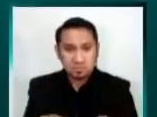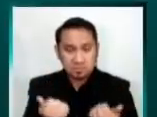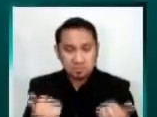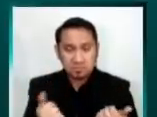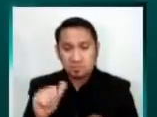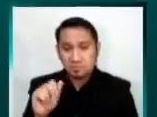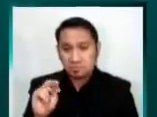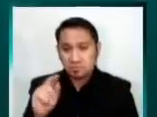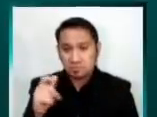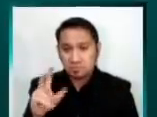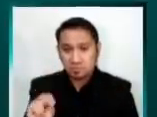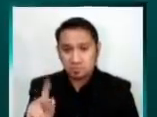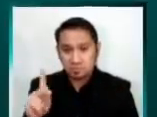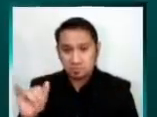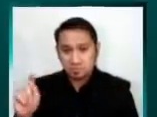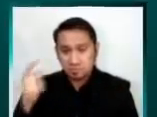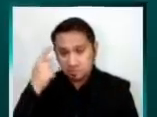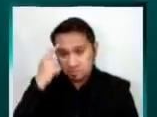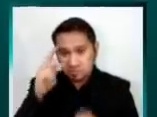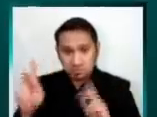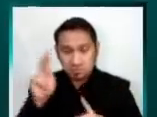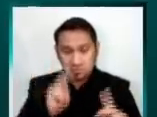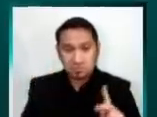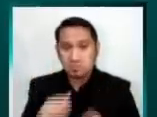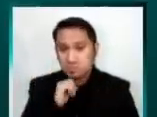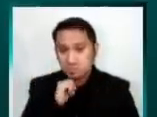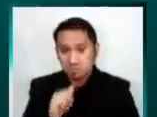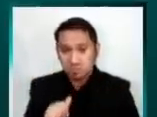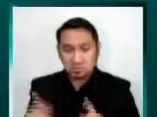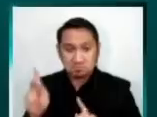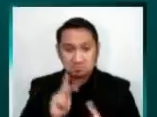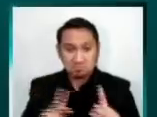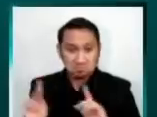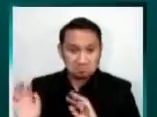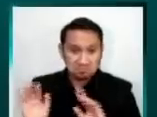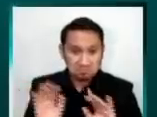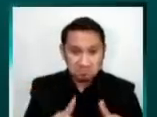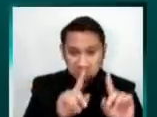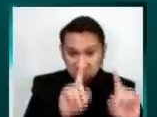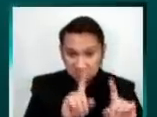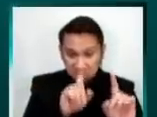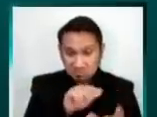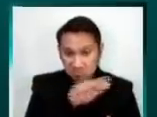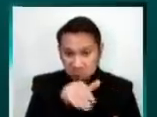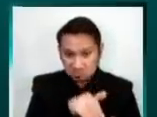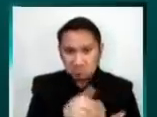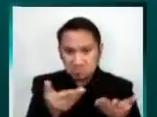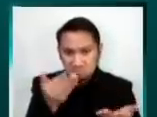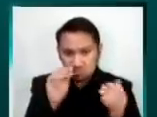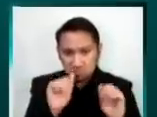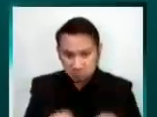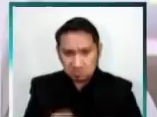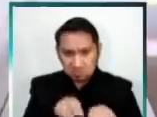sa publiko. Ito raw ay para maiwasan ang pagdagsa ng mga tao sa testing centers na maaaring mag-trigger pa ng infections.